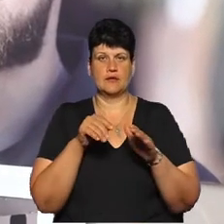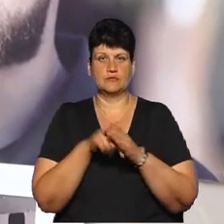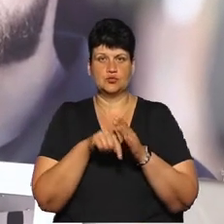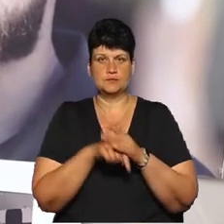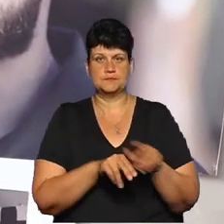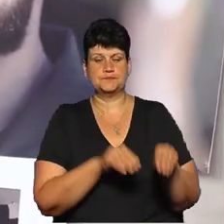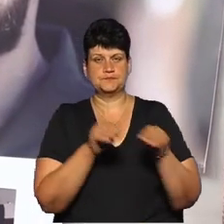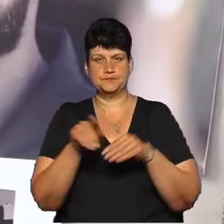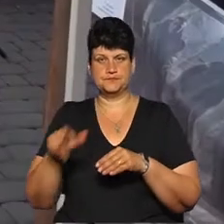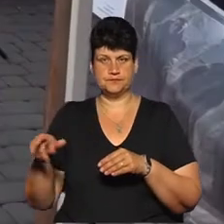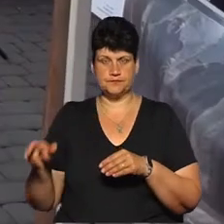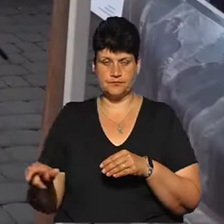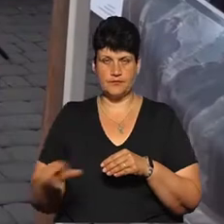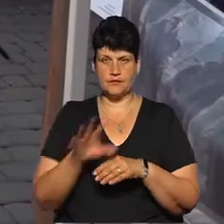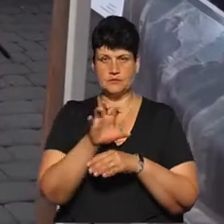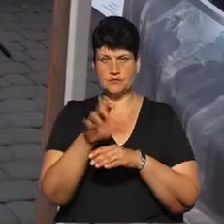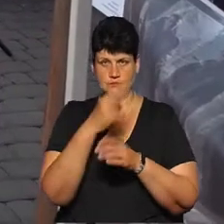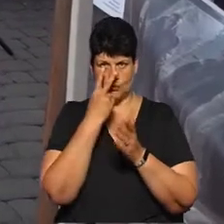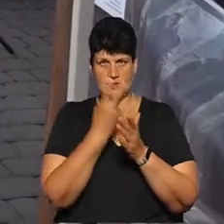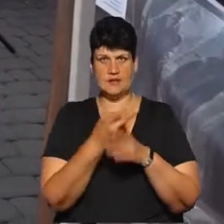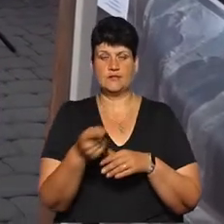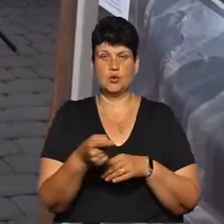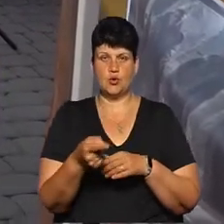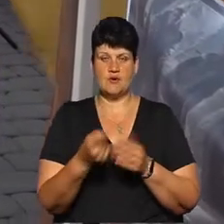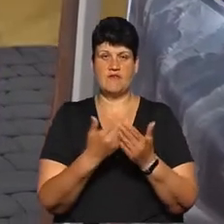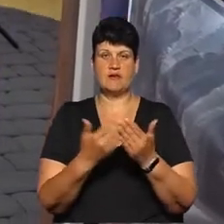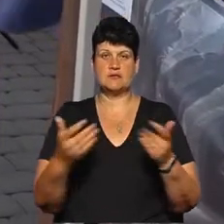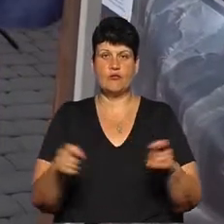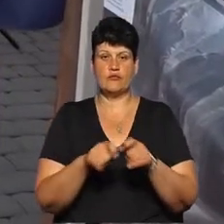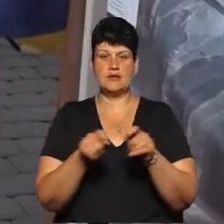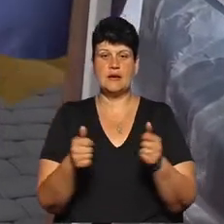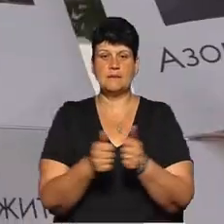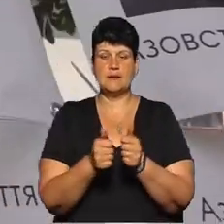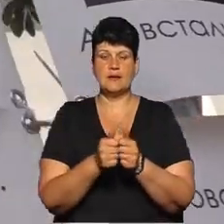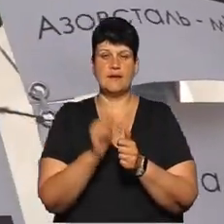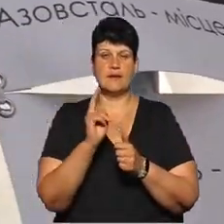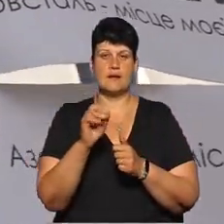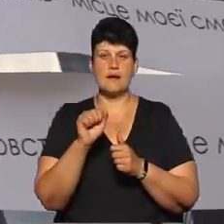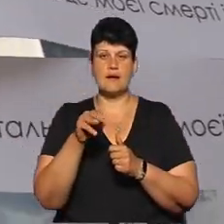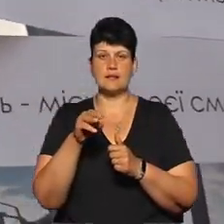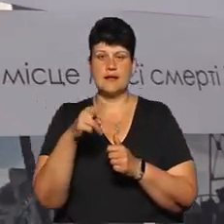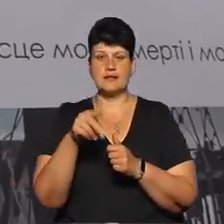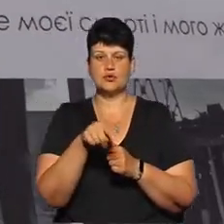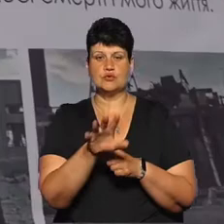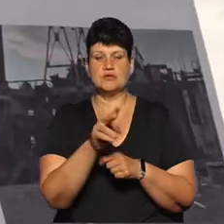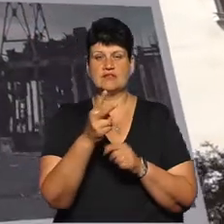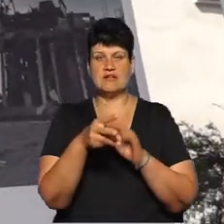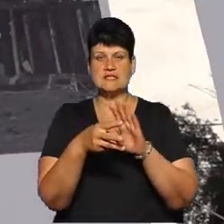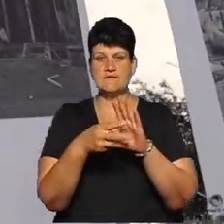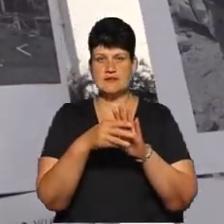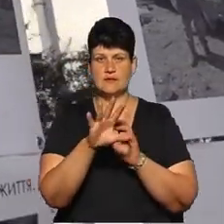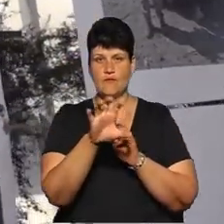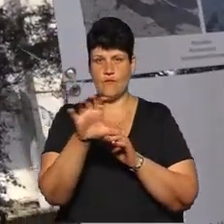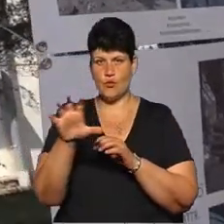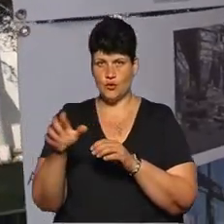Світлини захисників Азовсталі показали у Тернополі. Виставку відкрили біля архікатедрального собору. Тут 28 фотографій. Ці кадри зробили